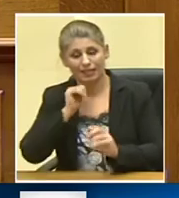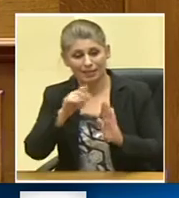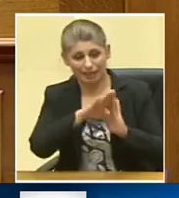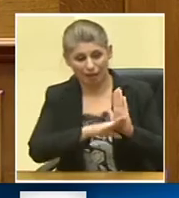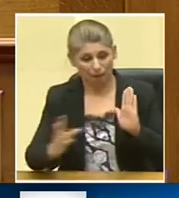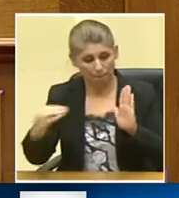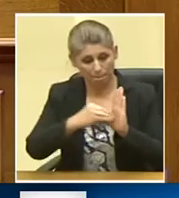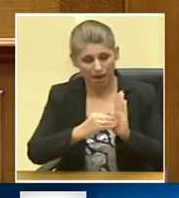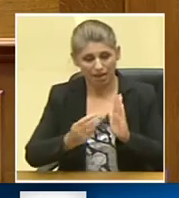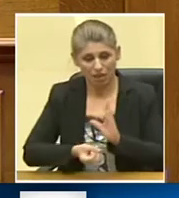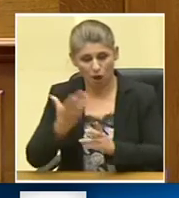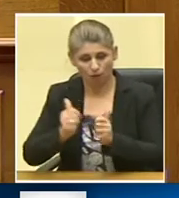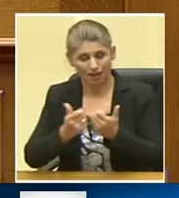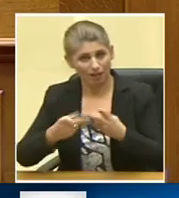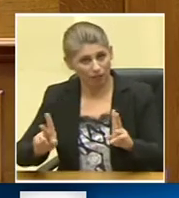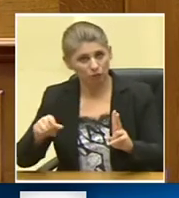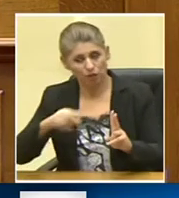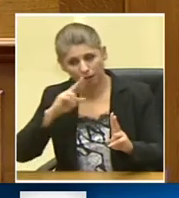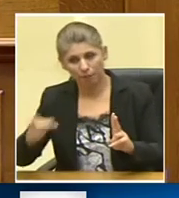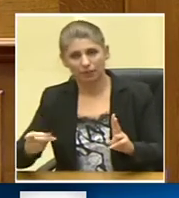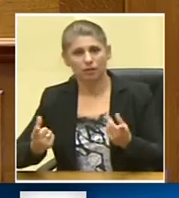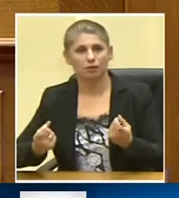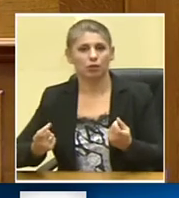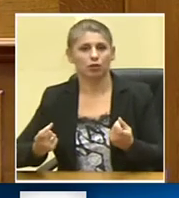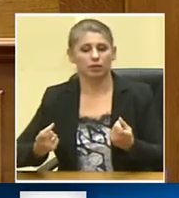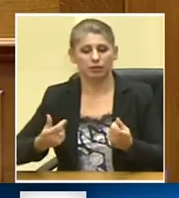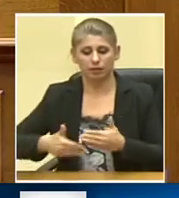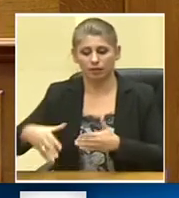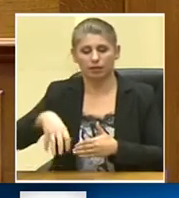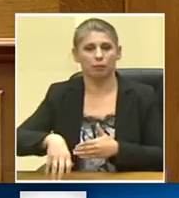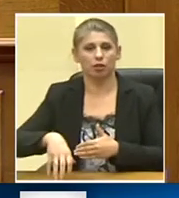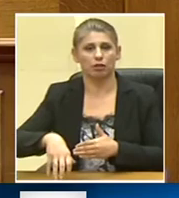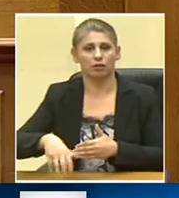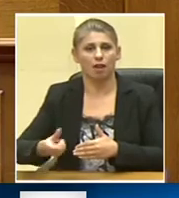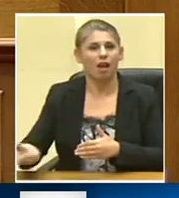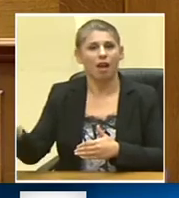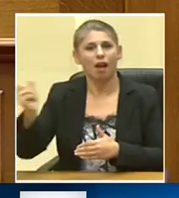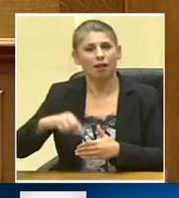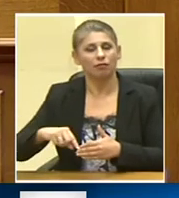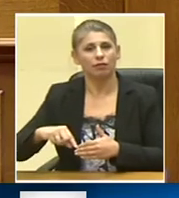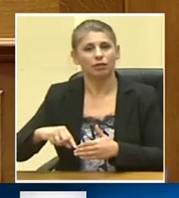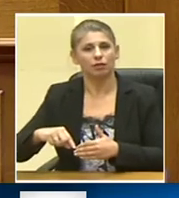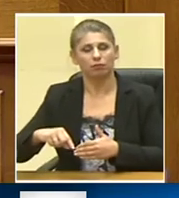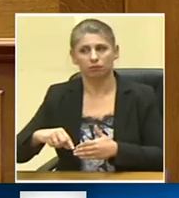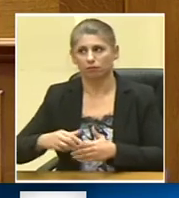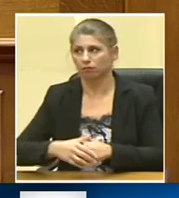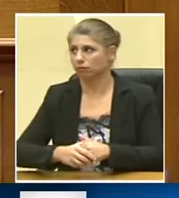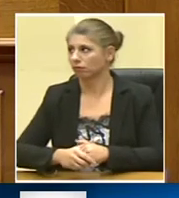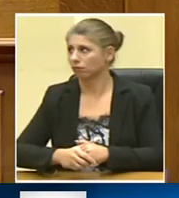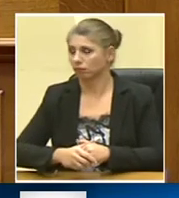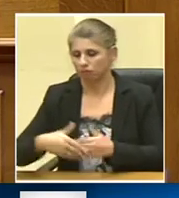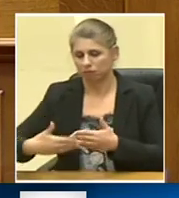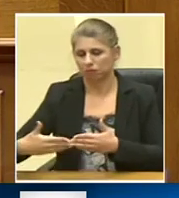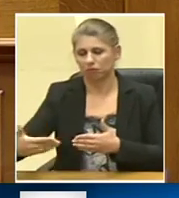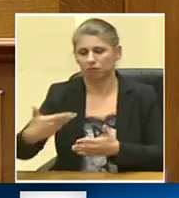νεοφιλελευθερισμό είναι η απάντηση στις προκλήσεις του καιρού μας. Αύριο οι επόμενες κοινωνίες,